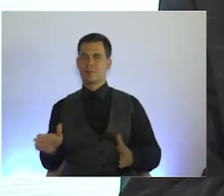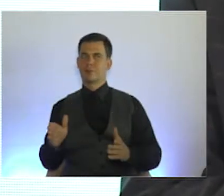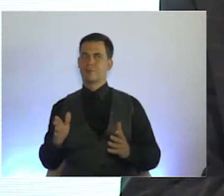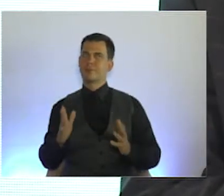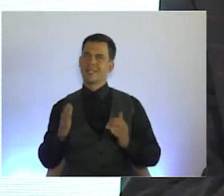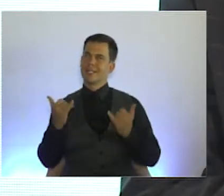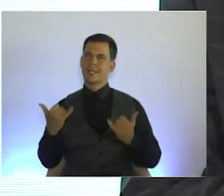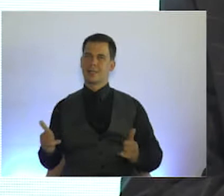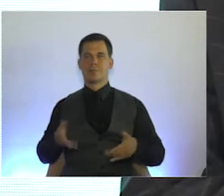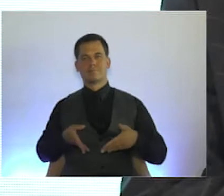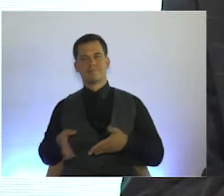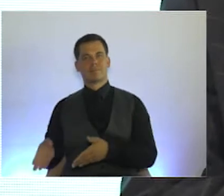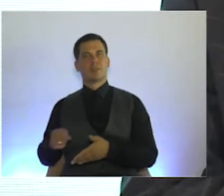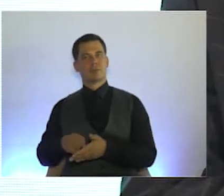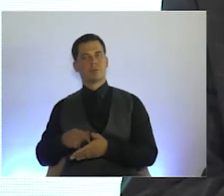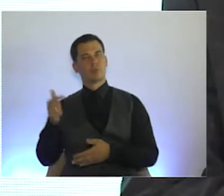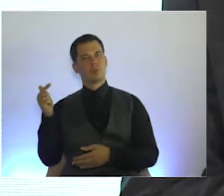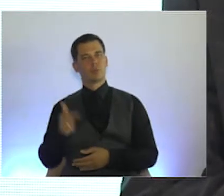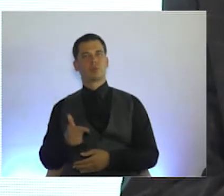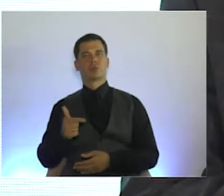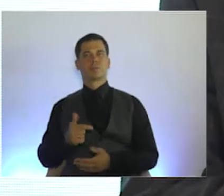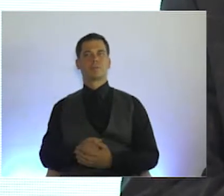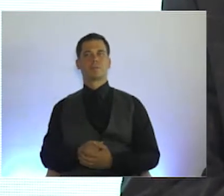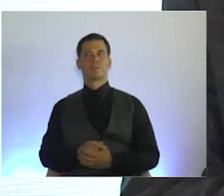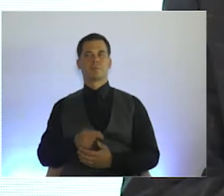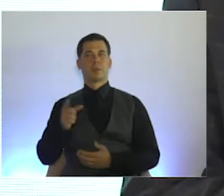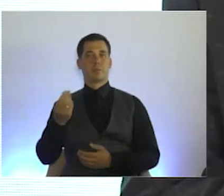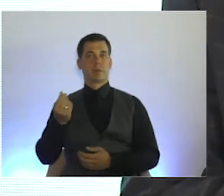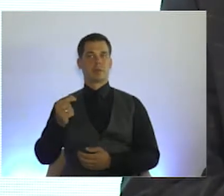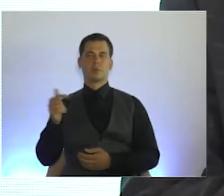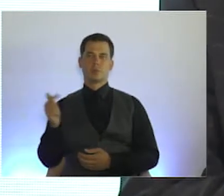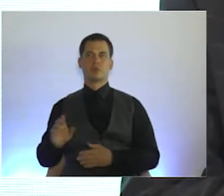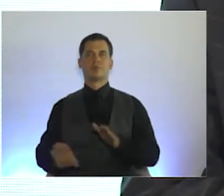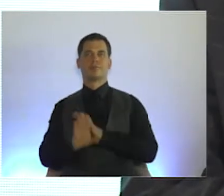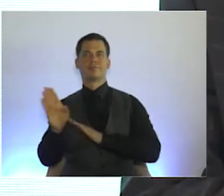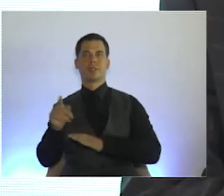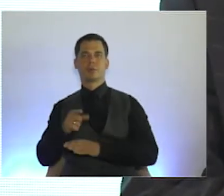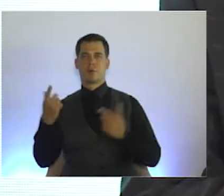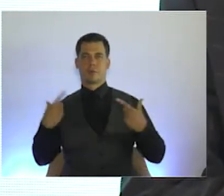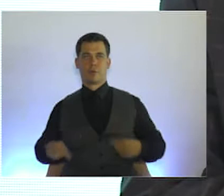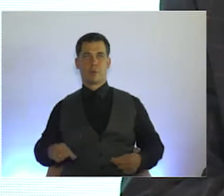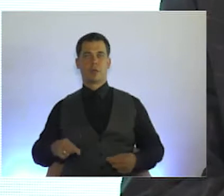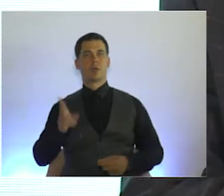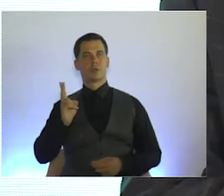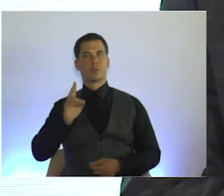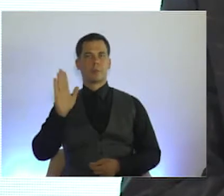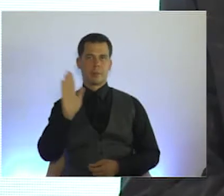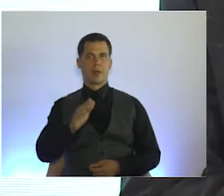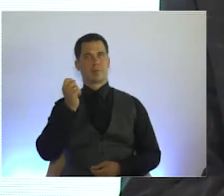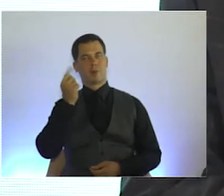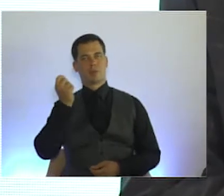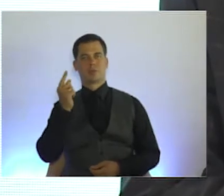specyficzna sprawa i powinny w zasadzie o te środki występować wyłącznie te osoby, które rzeczywiście mają coś